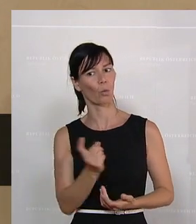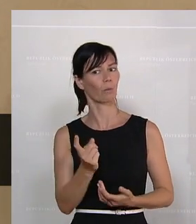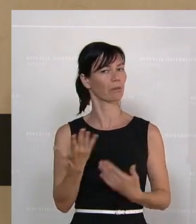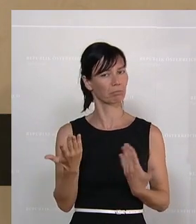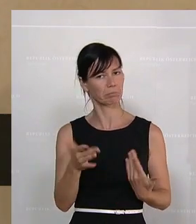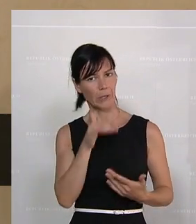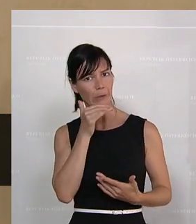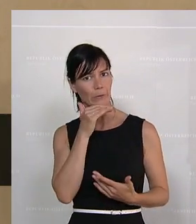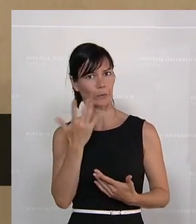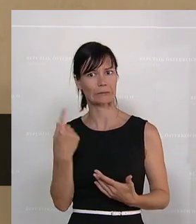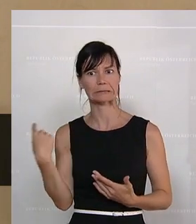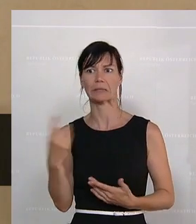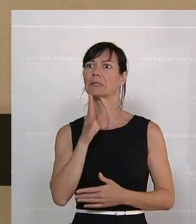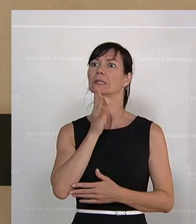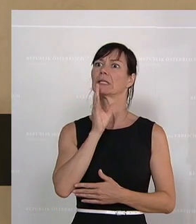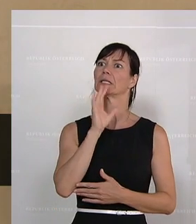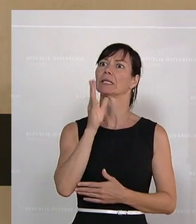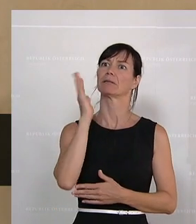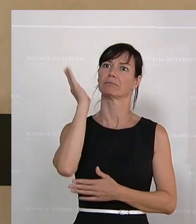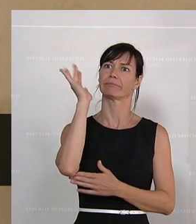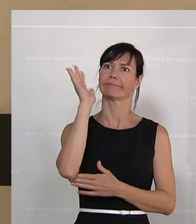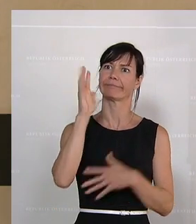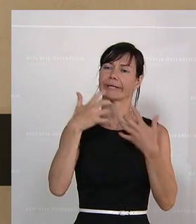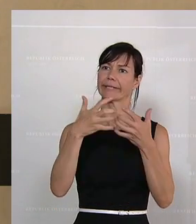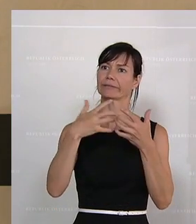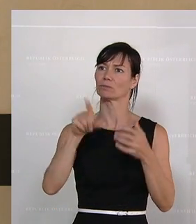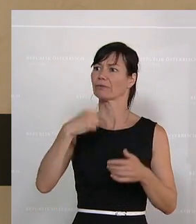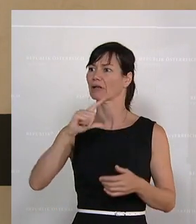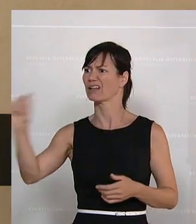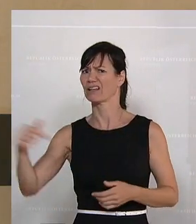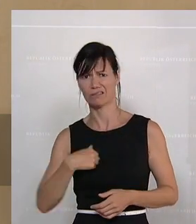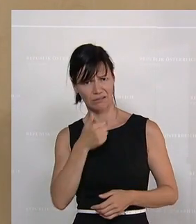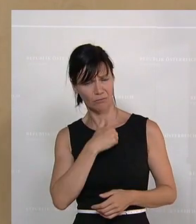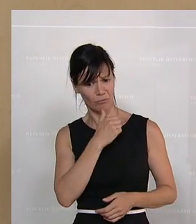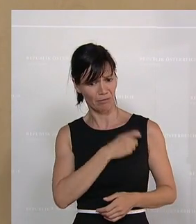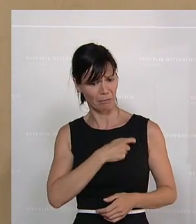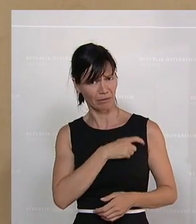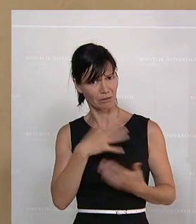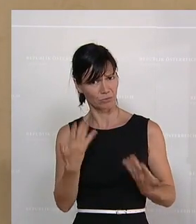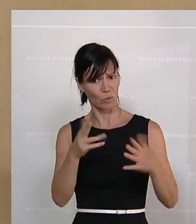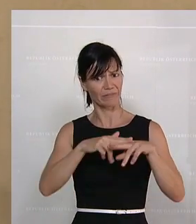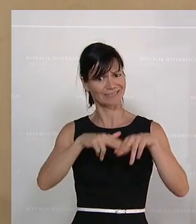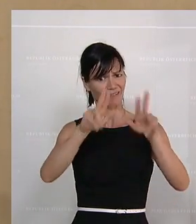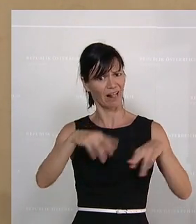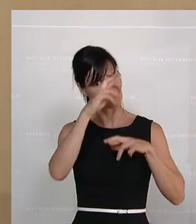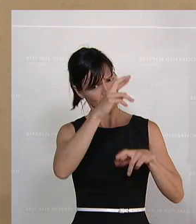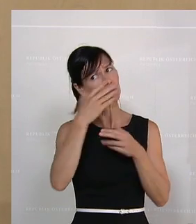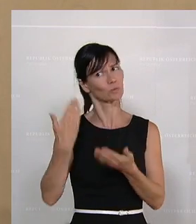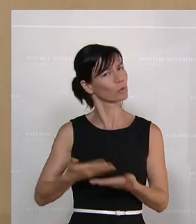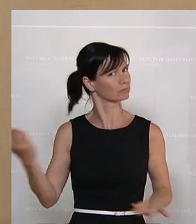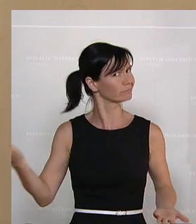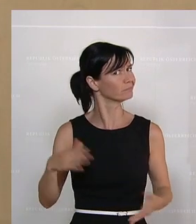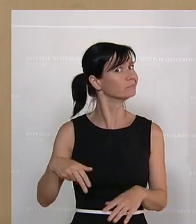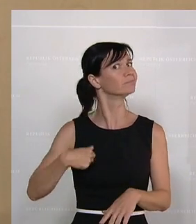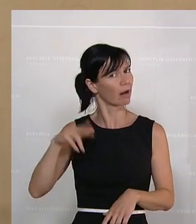eine wortmeldung abgeben und dann wieder verschwinden das ist der respekt in die grünen gegenüber dem nationalrat haben sobald sie in